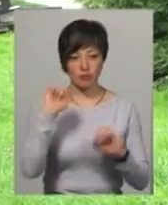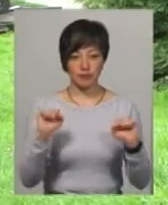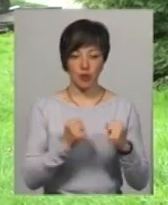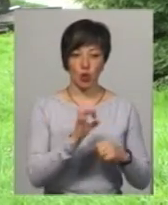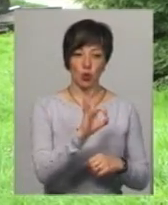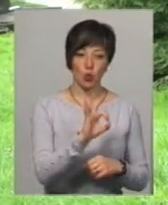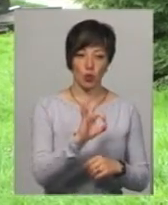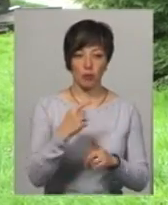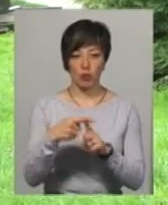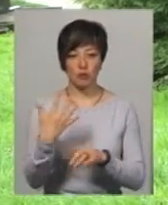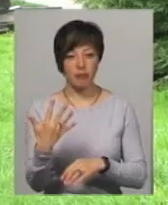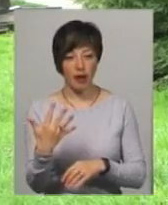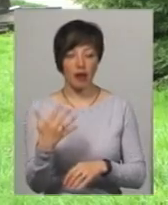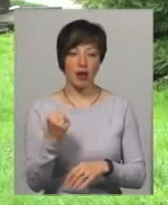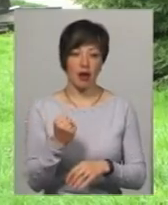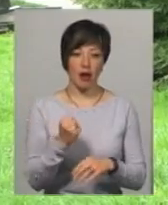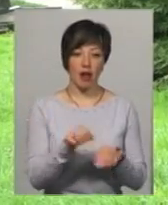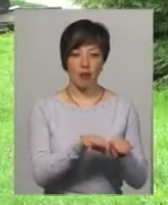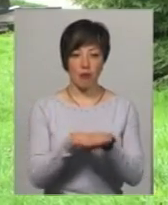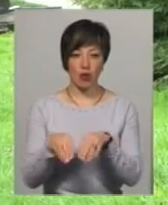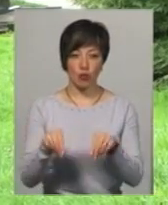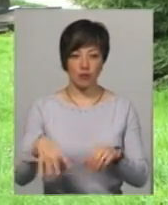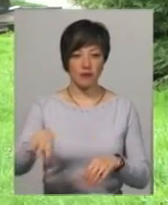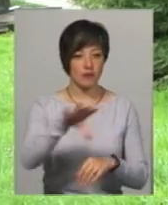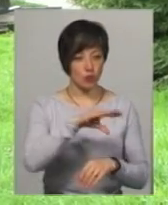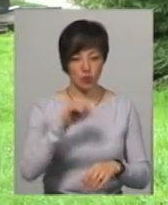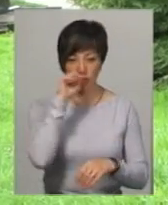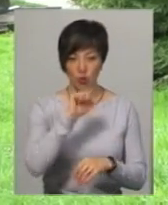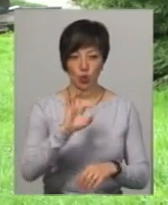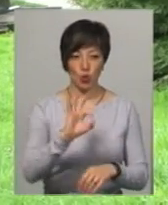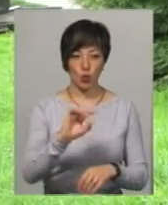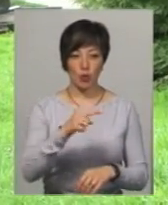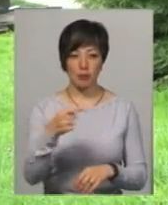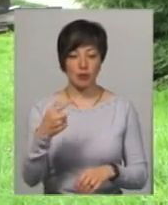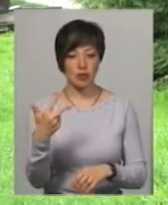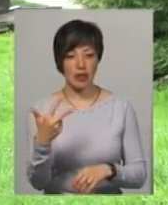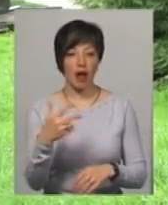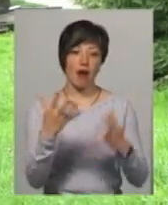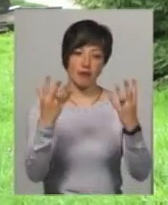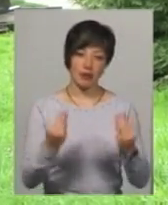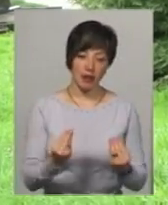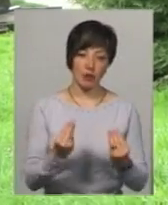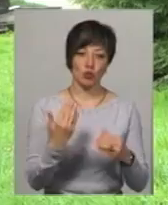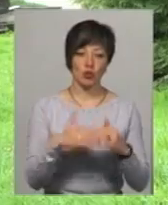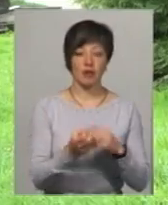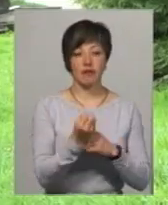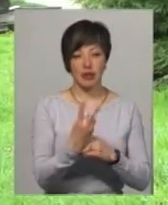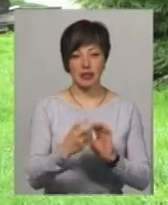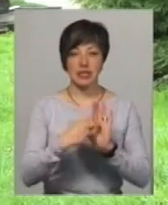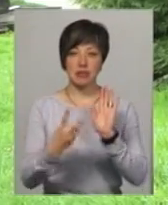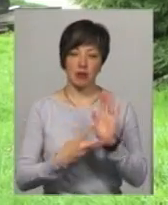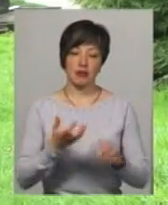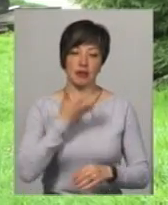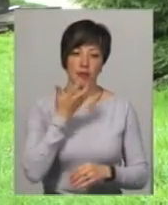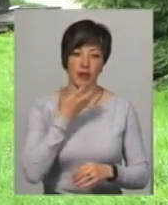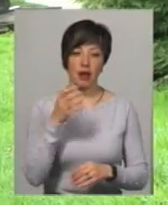плюс 5, а на поверхні ґрунту повсюдно заморозки 0,3 градуси морозу, а в день години вже 12-17 градусів